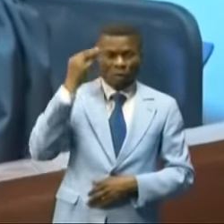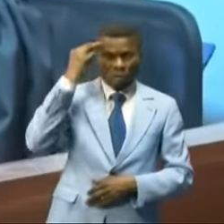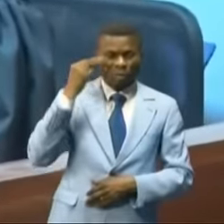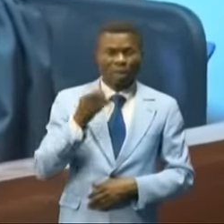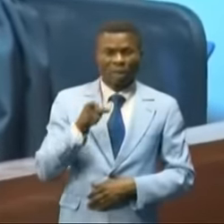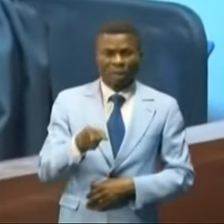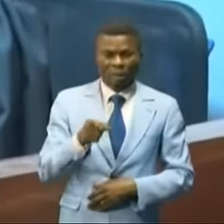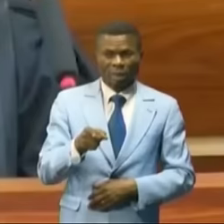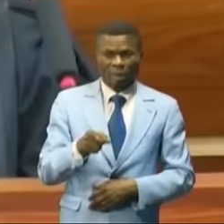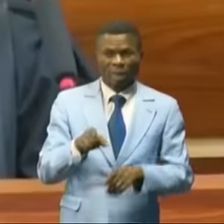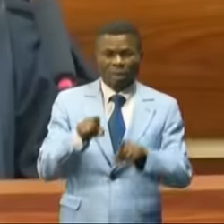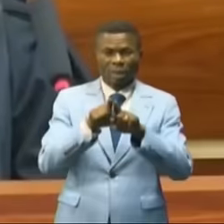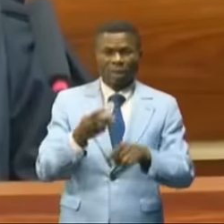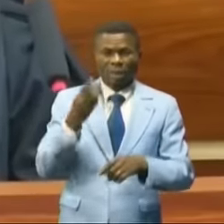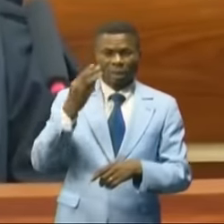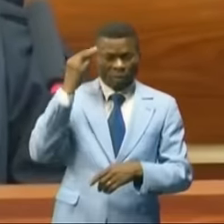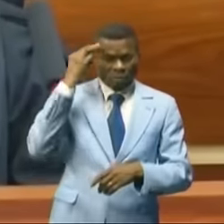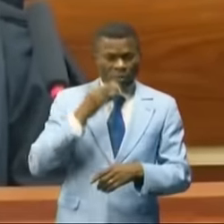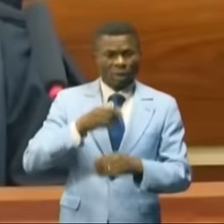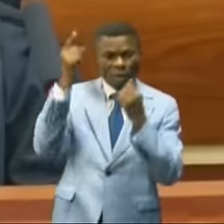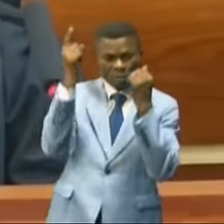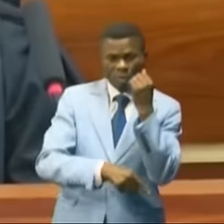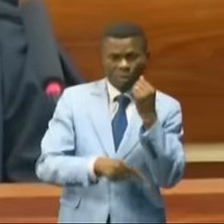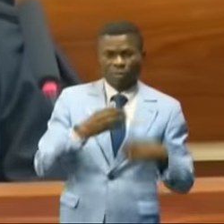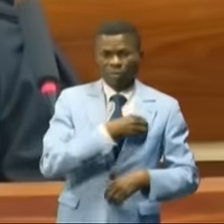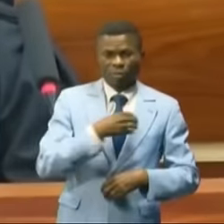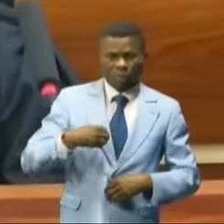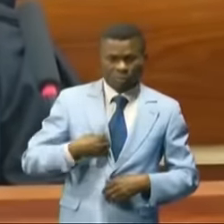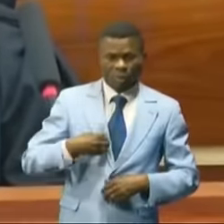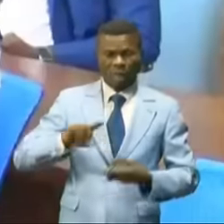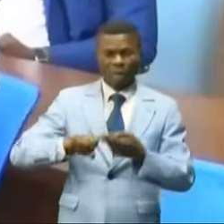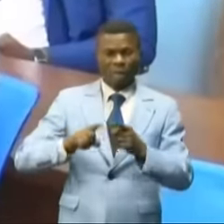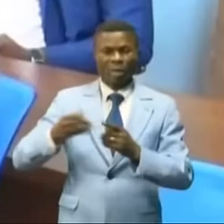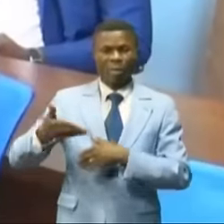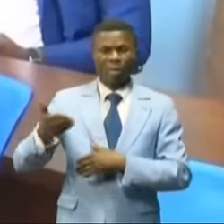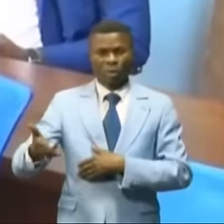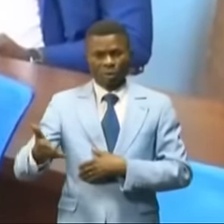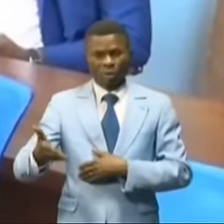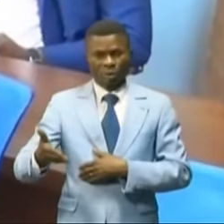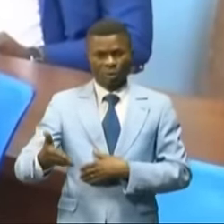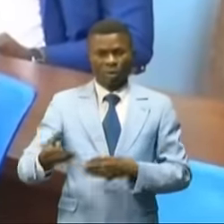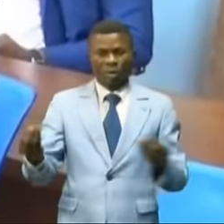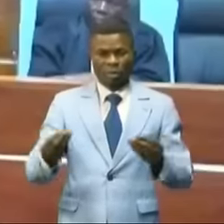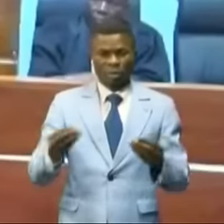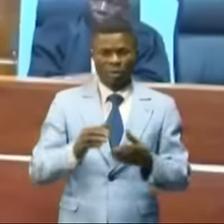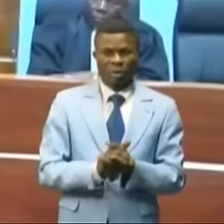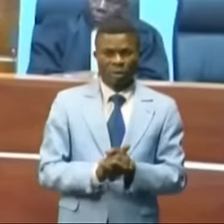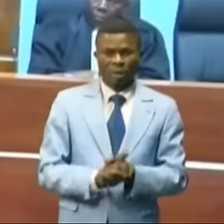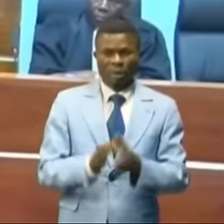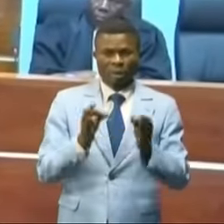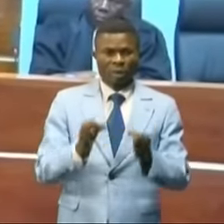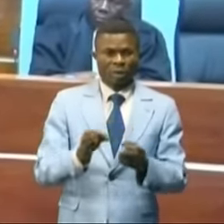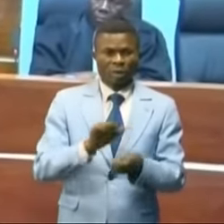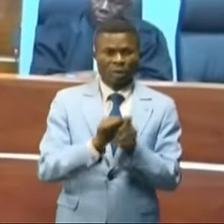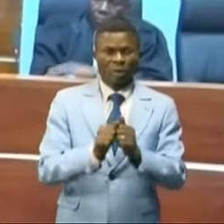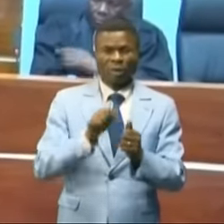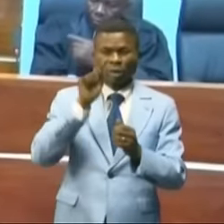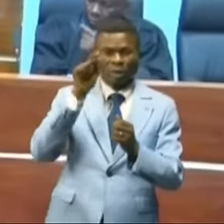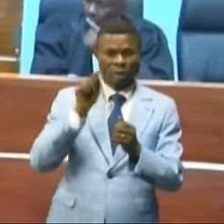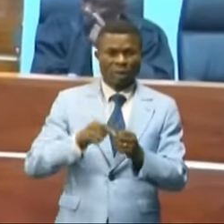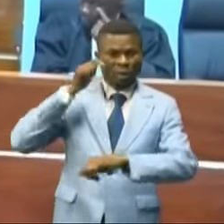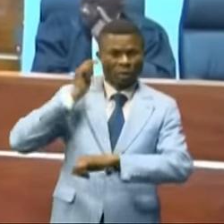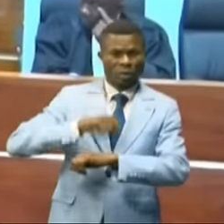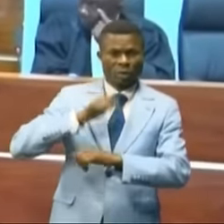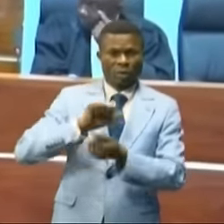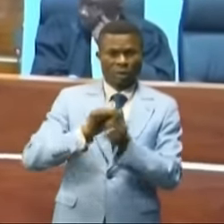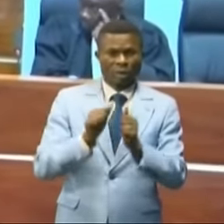lui-même et 2 100 $ pour Madame Ngondo Mukanya. C'est le verdict prononcé par la la Cour des comptes siégeant en matière